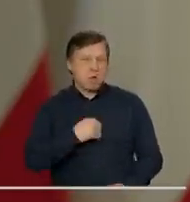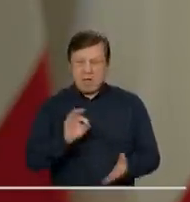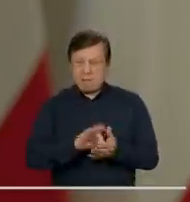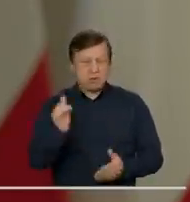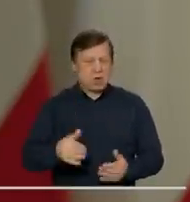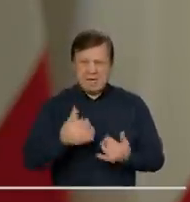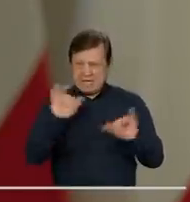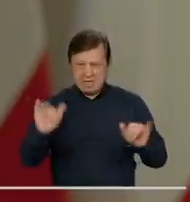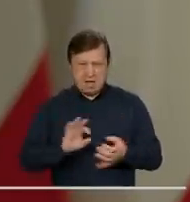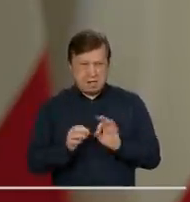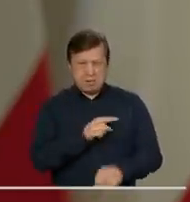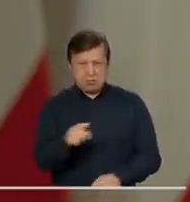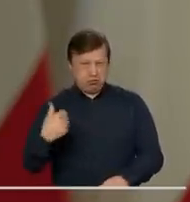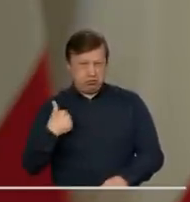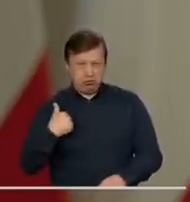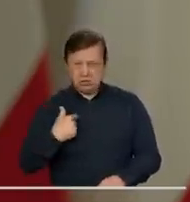gdyby oni żyli.